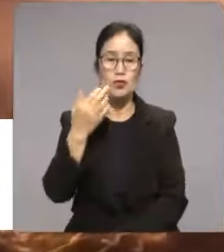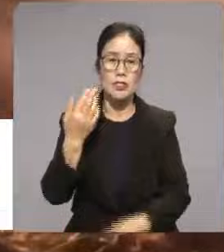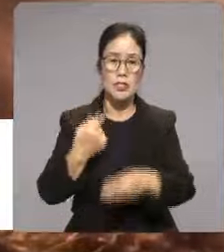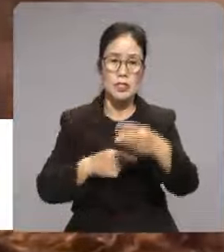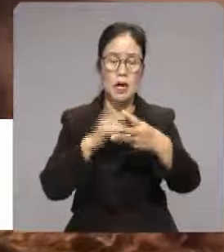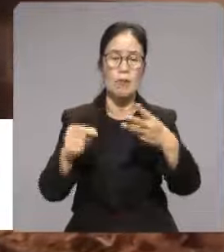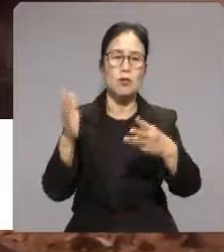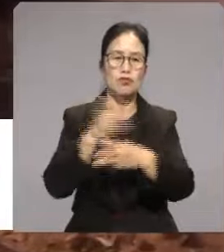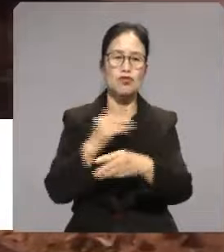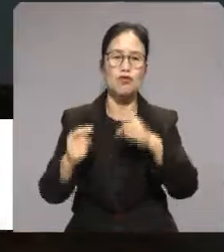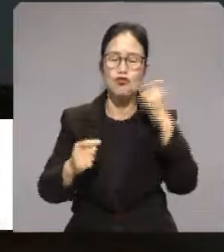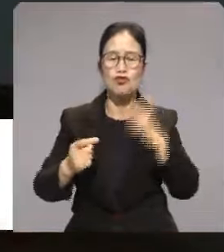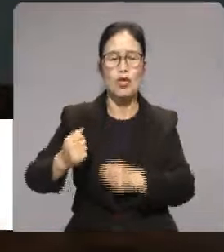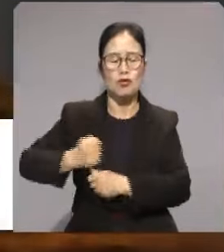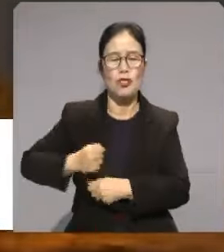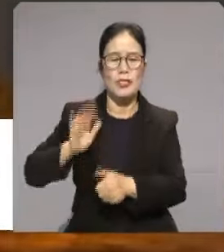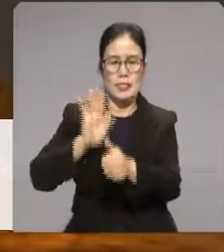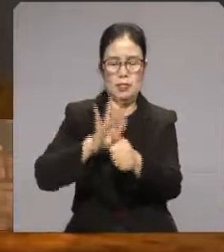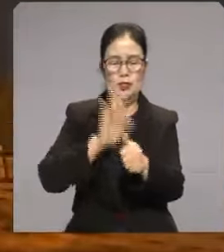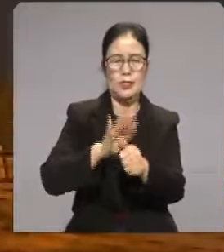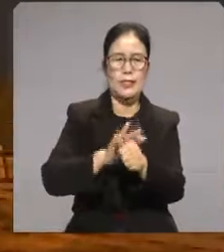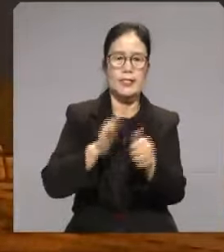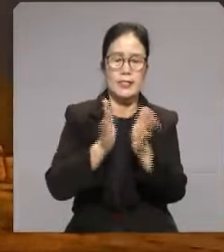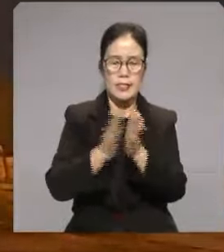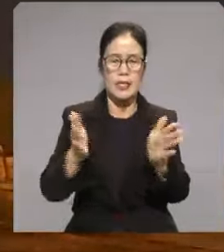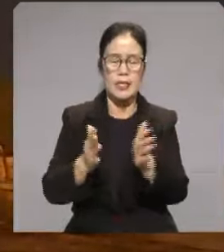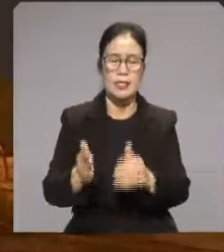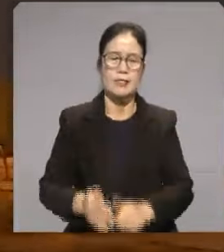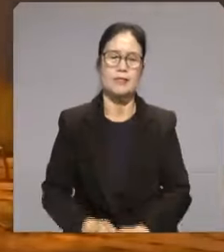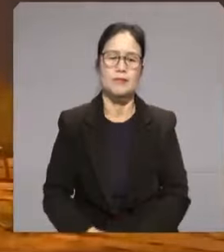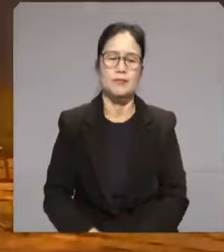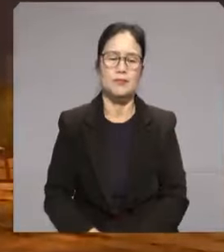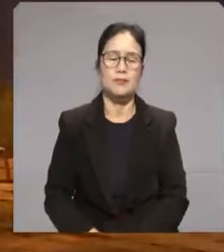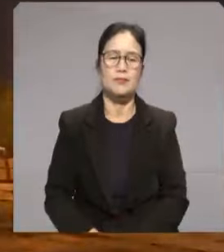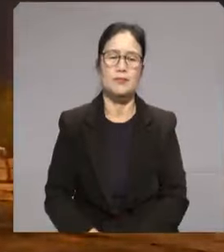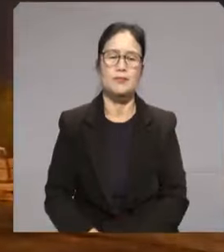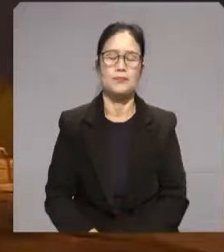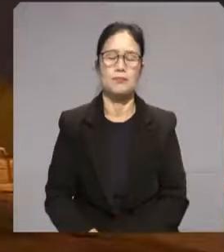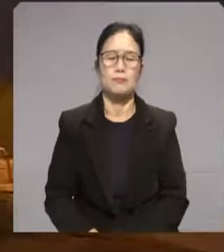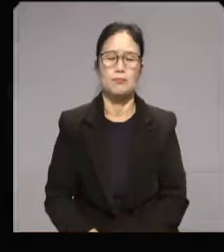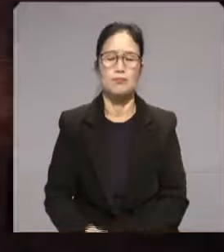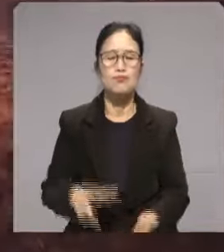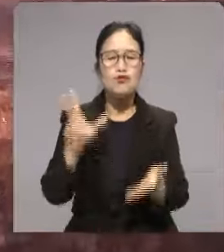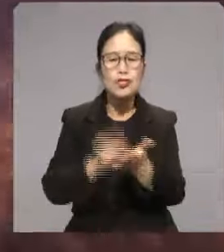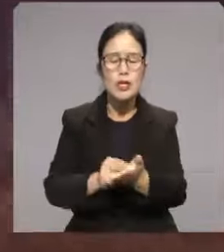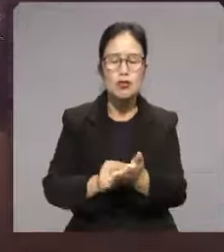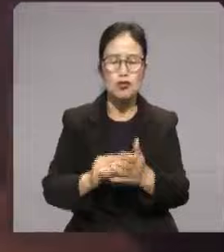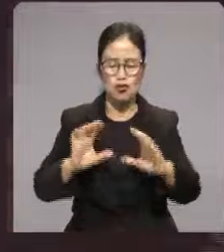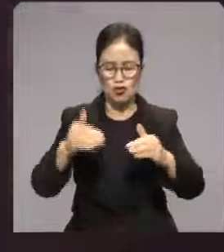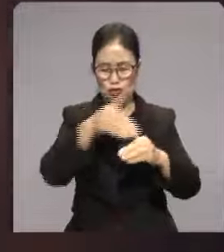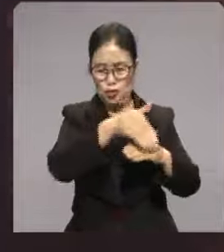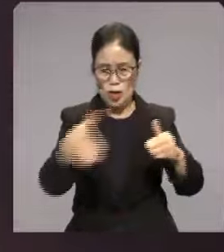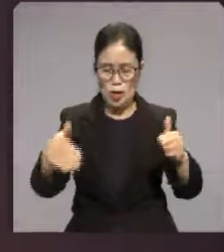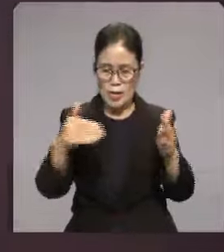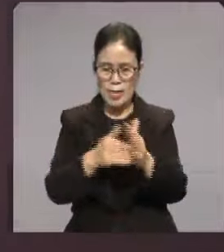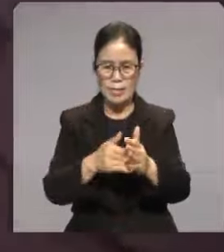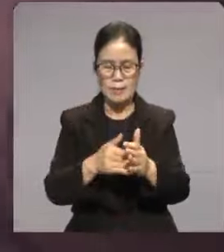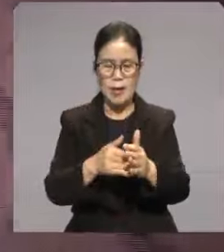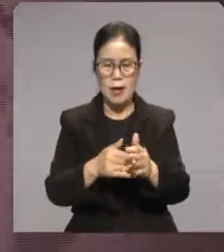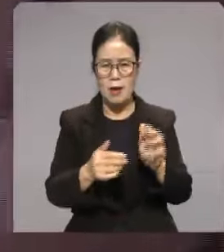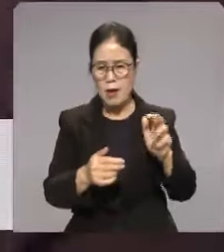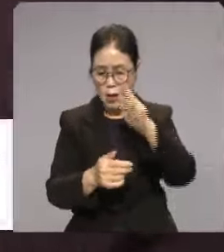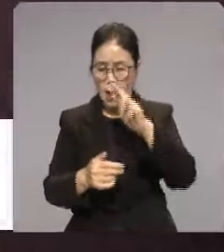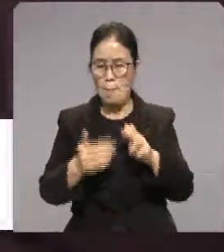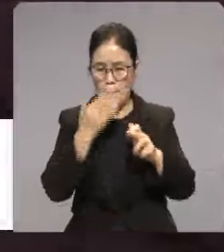3월부터 우크라이나군에 지원하기 시작한 화력수단이기도 합니다. 문제는 국경지대까지만 쏠 수 있도록